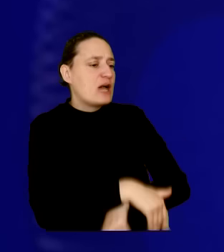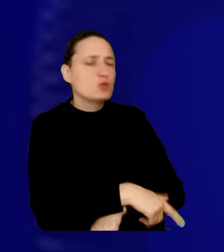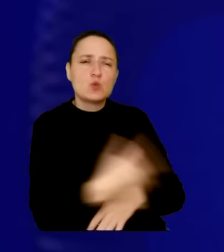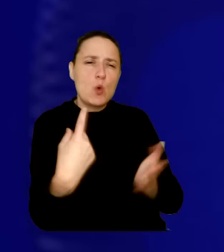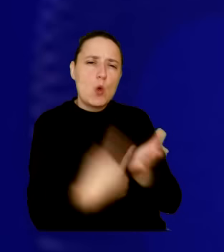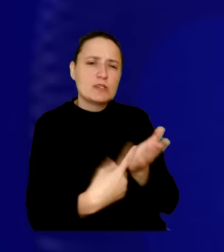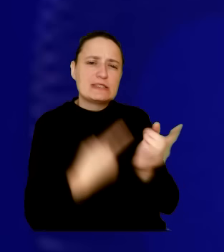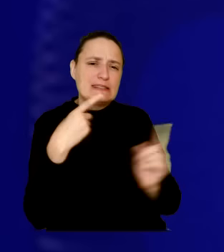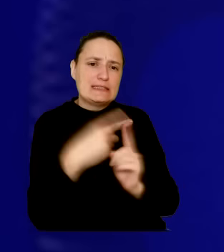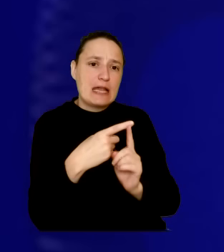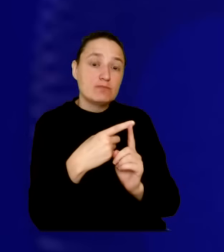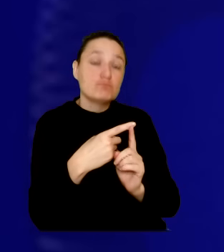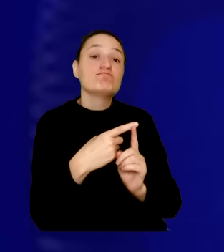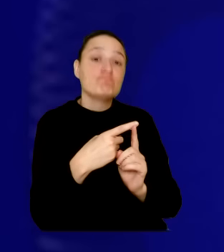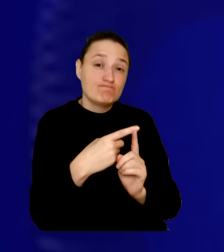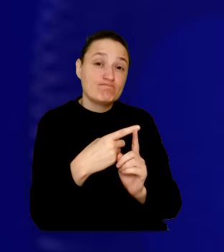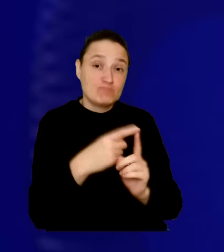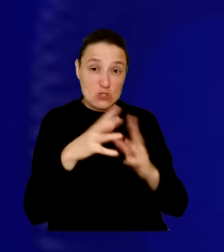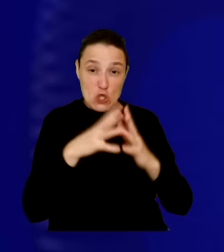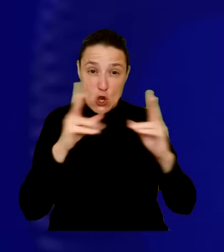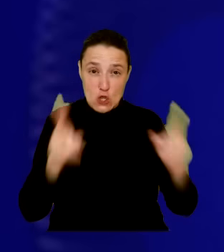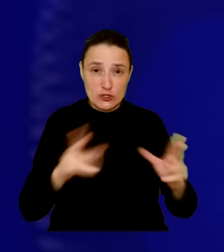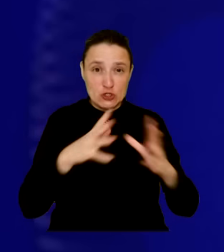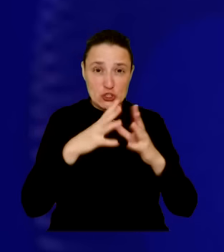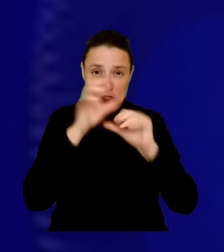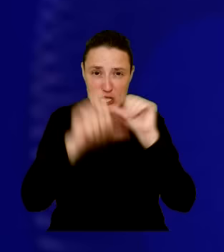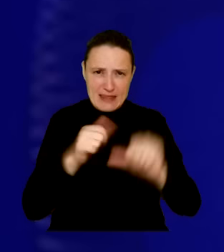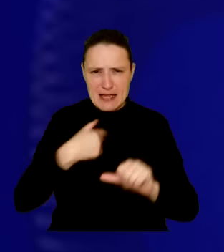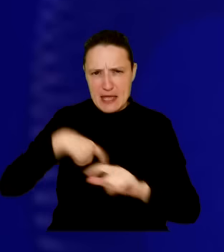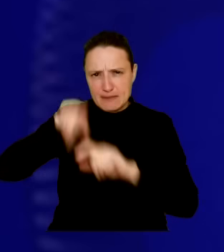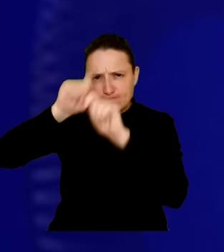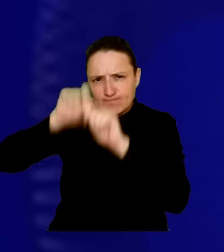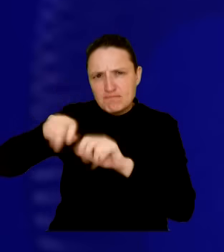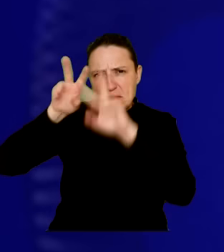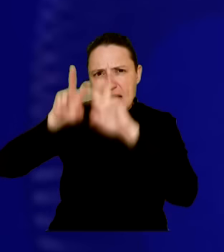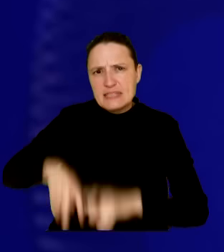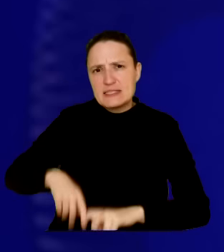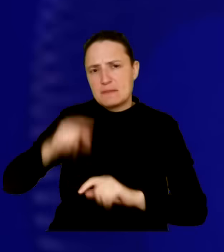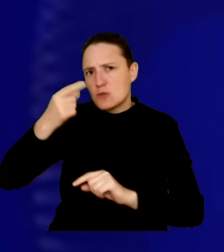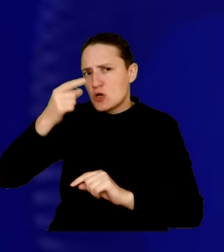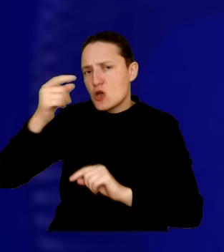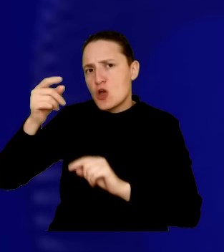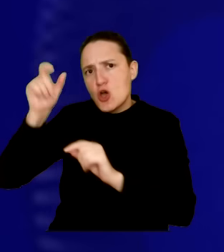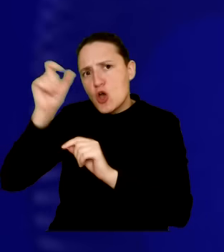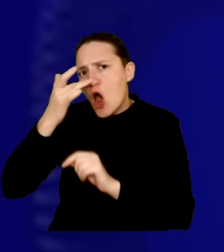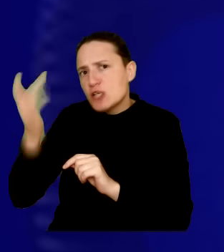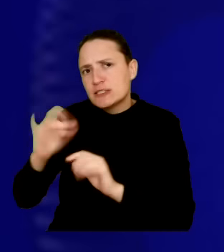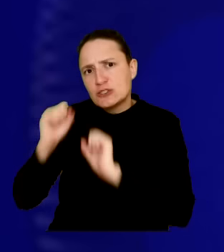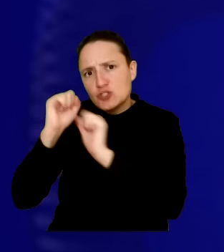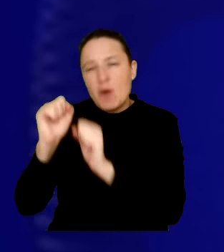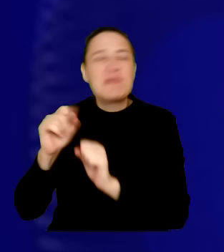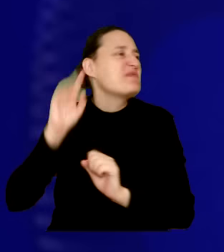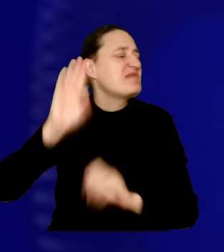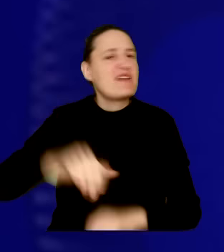cel. Tym, co zauważam po 10 latach badań nad działaniami Rosji w celu zmiany sposobu myślenia ludzi, jest to, że nawet najlepsi eksperci